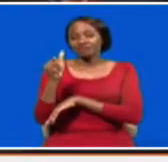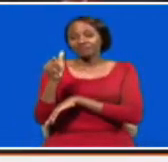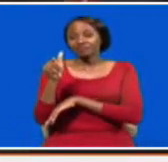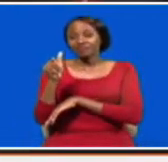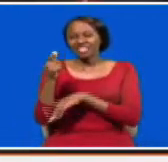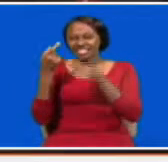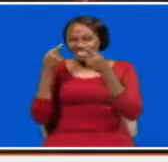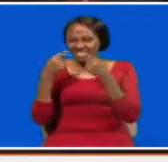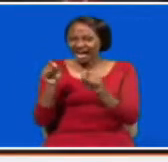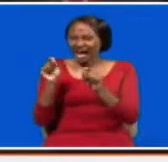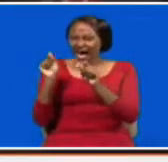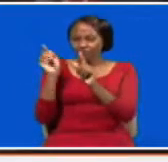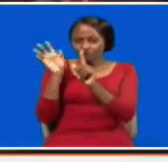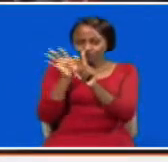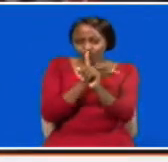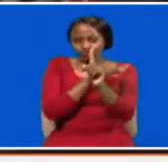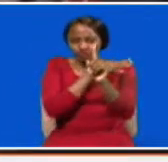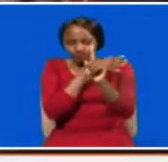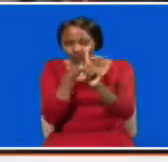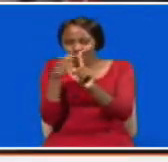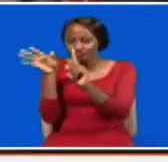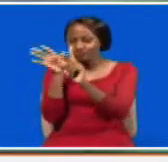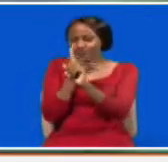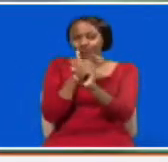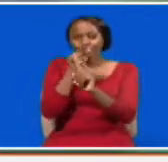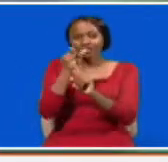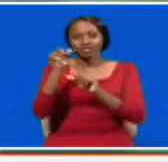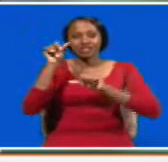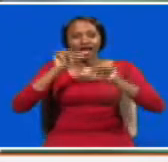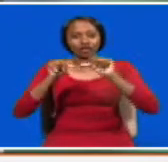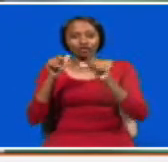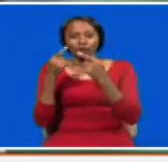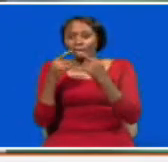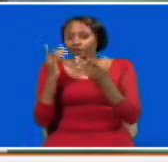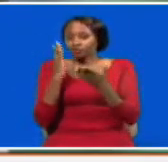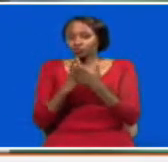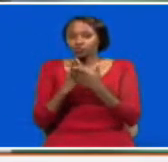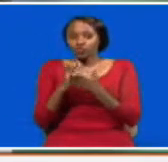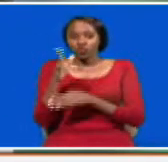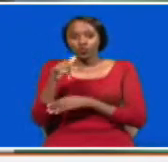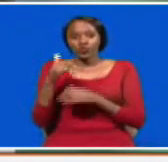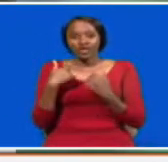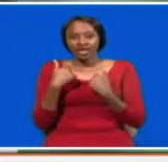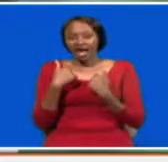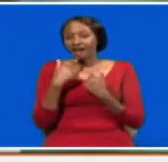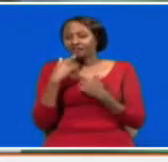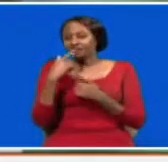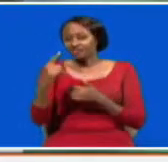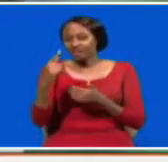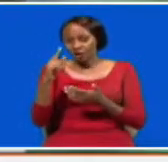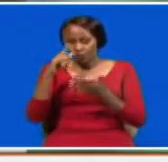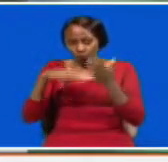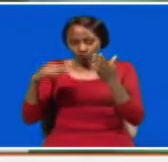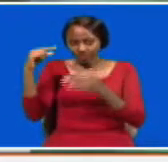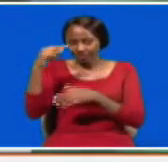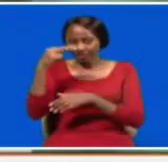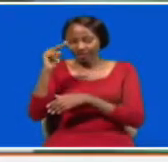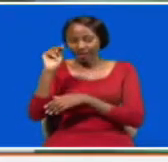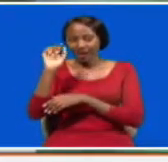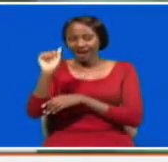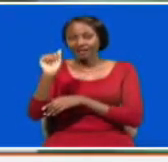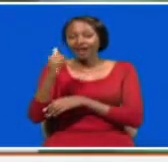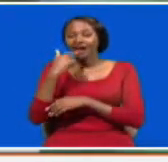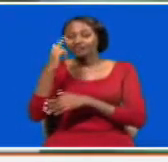by trying to impose their practices on other peoples. Aidha, taifa la Ghana limependekeza adhabu sawia kwa washiriki